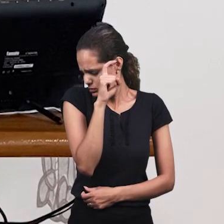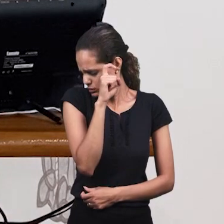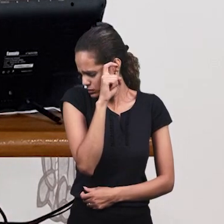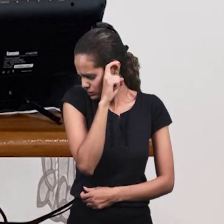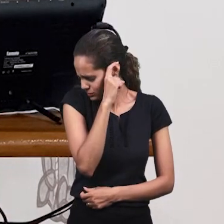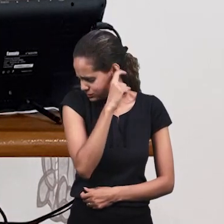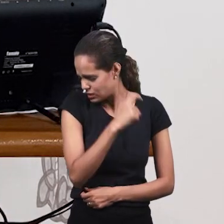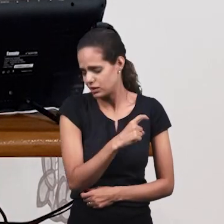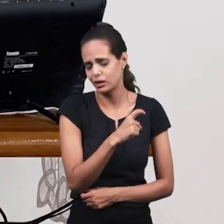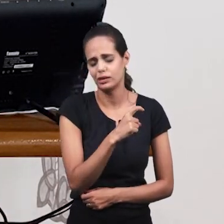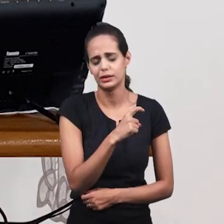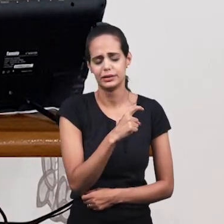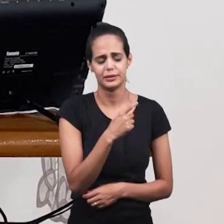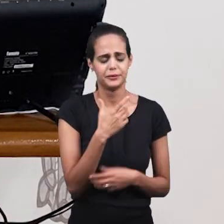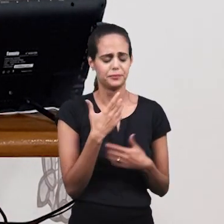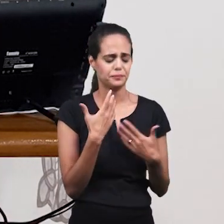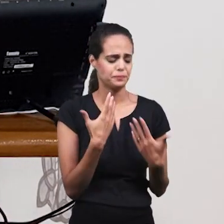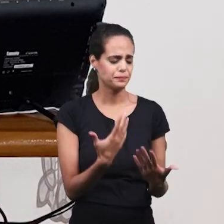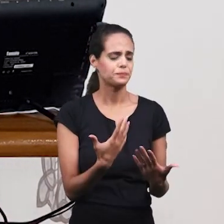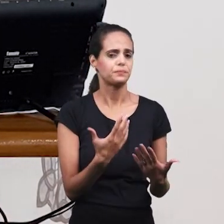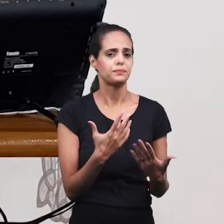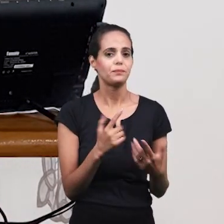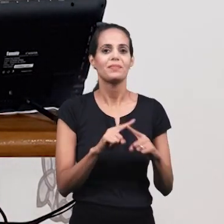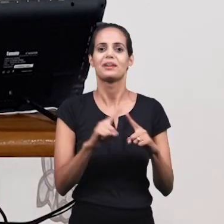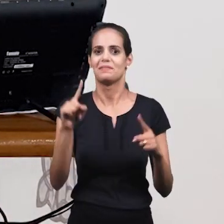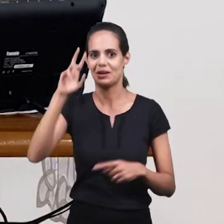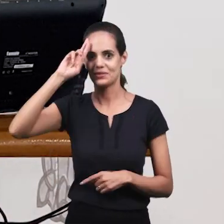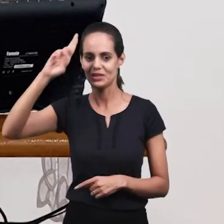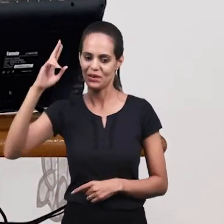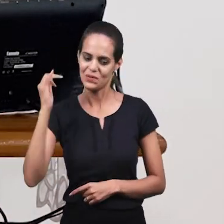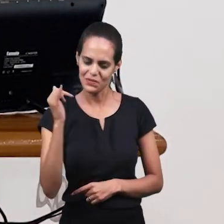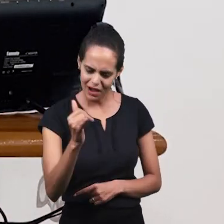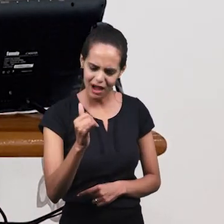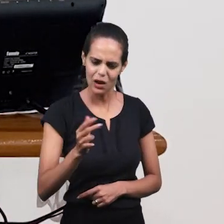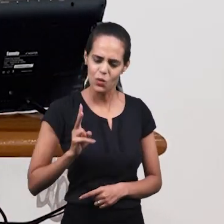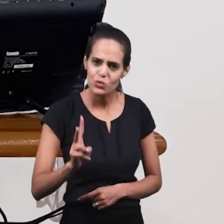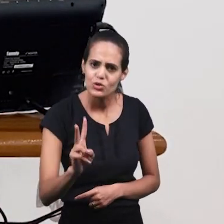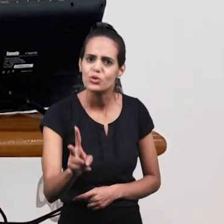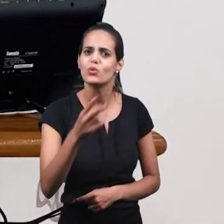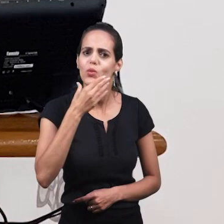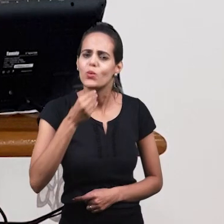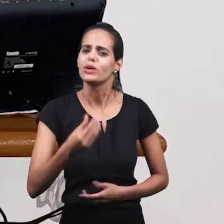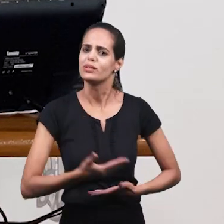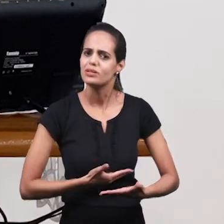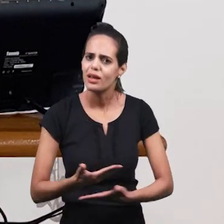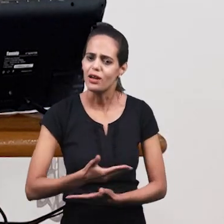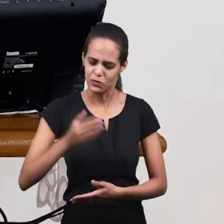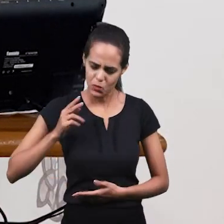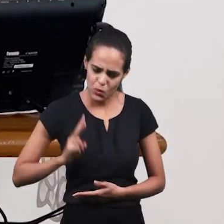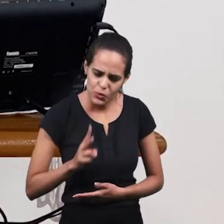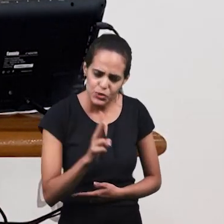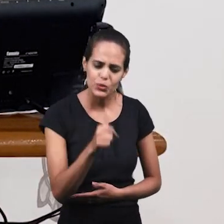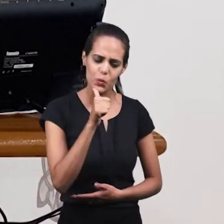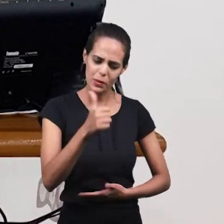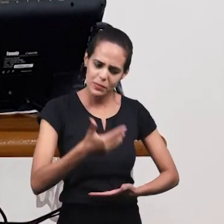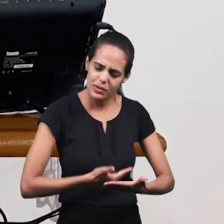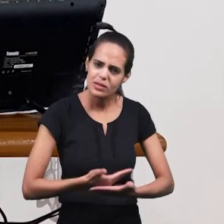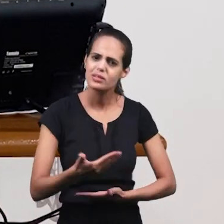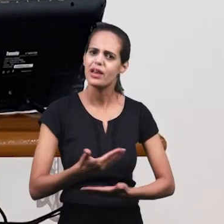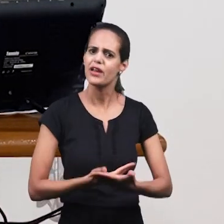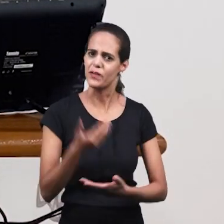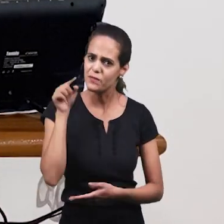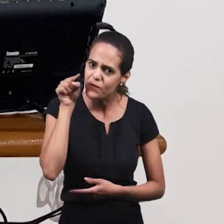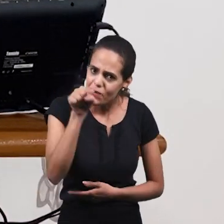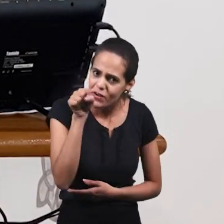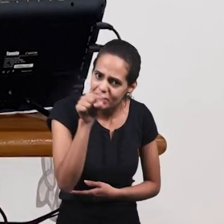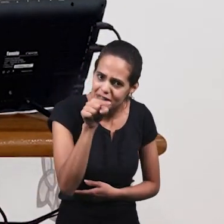Seigneur dit continue mon serviteur, continue ma servante, tu vas vaincre, Dieu nous donnera la victoire, loué soit le nom du